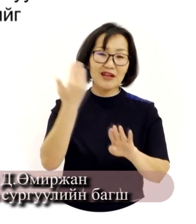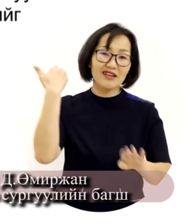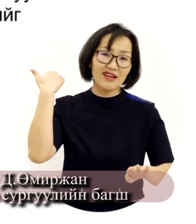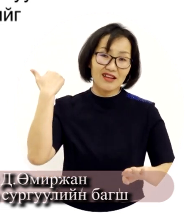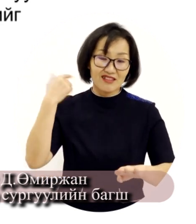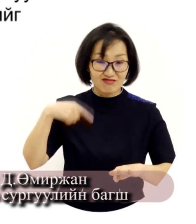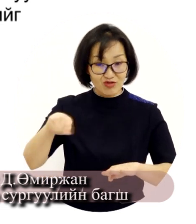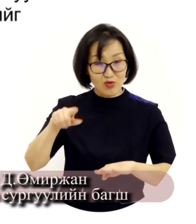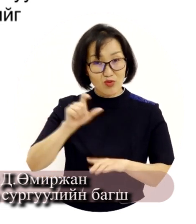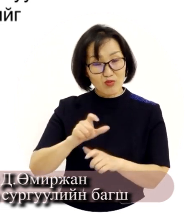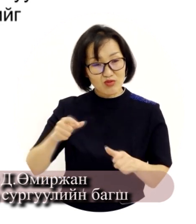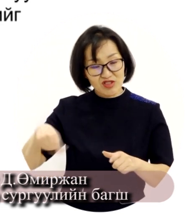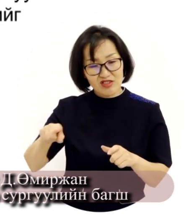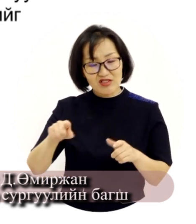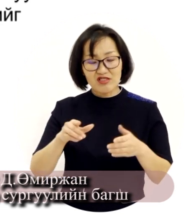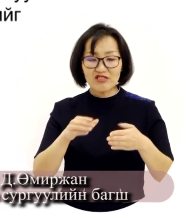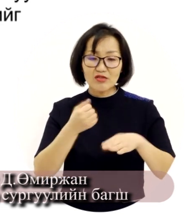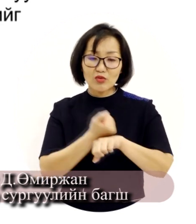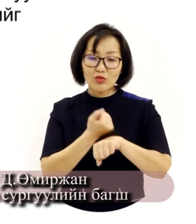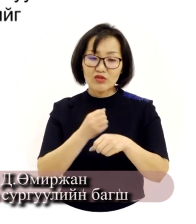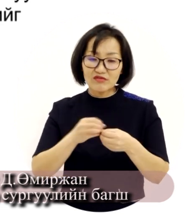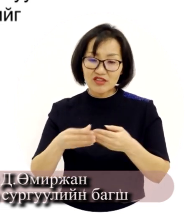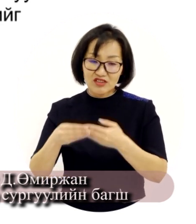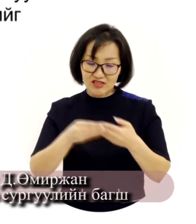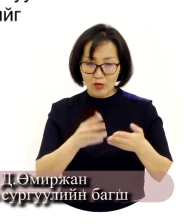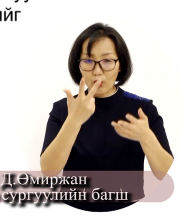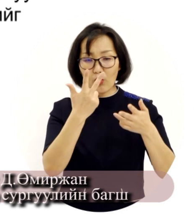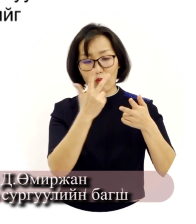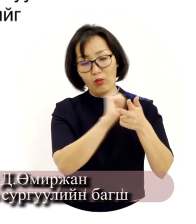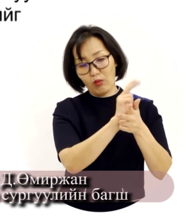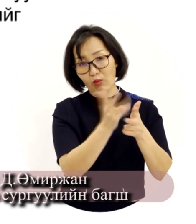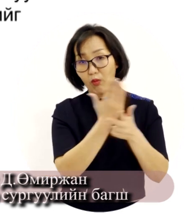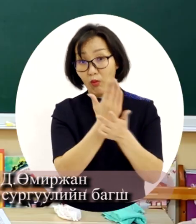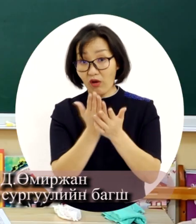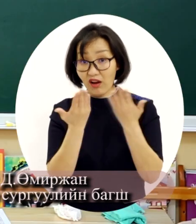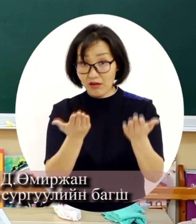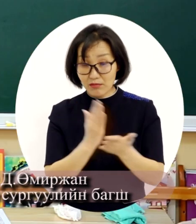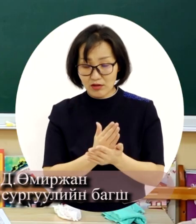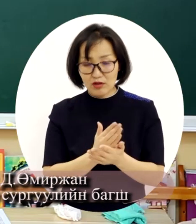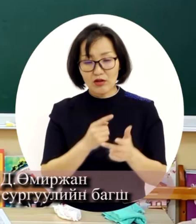бөлінеді. Бірінші кезеңі тас дәуірі, екі